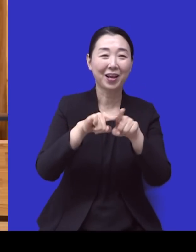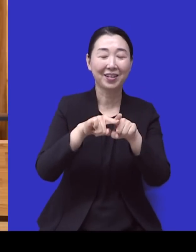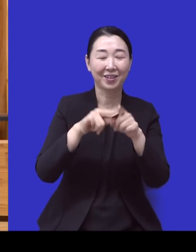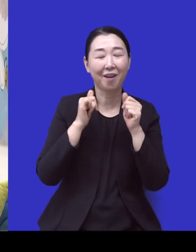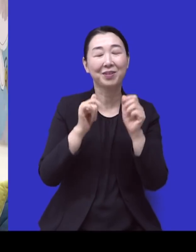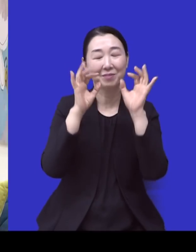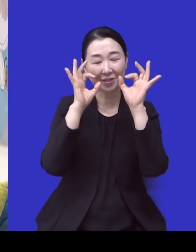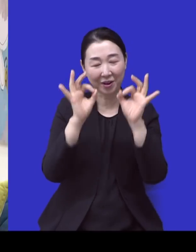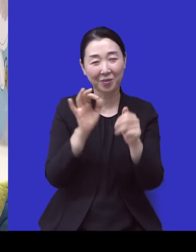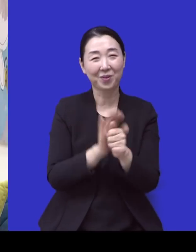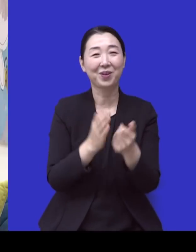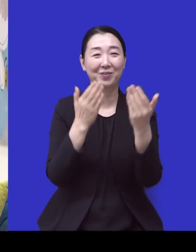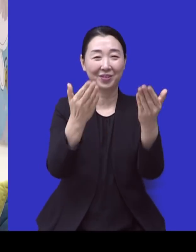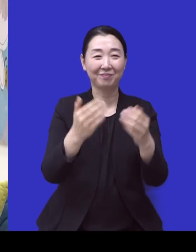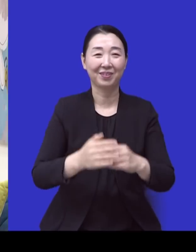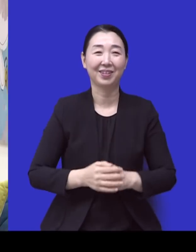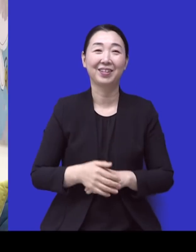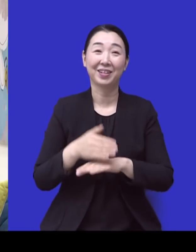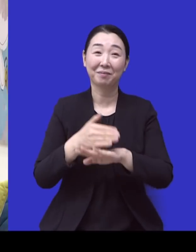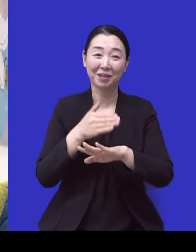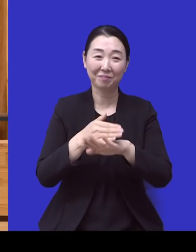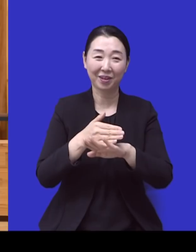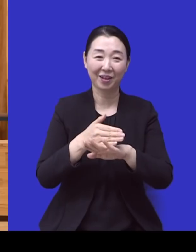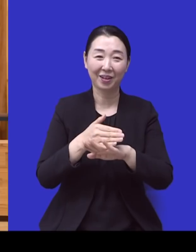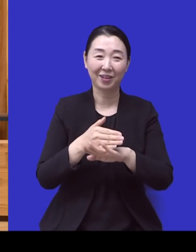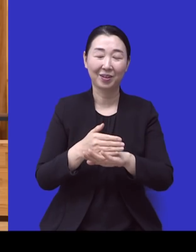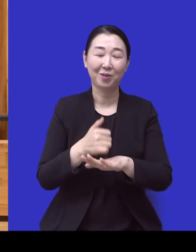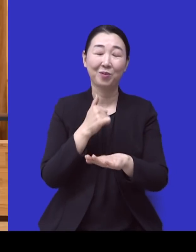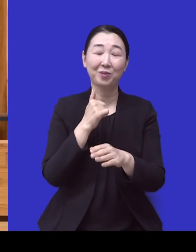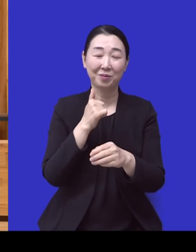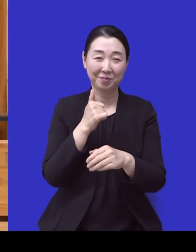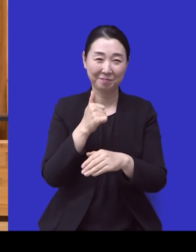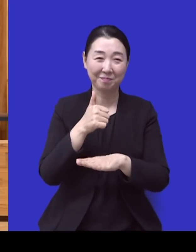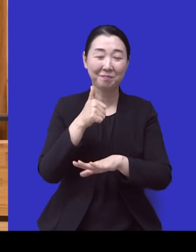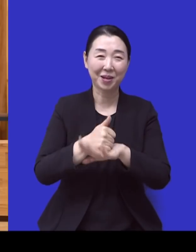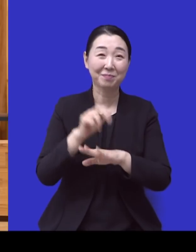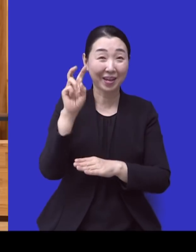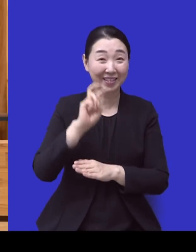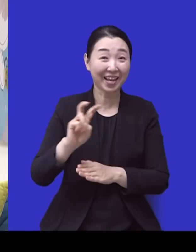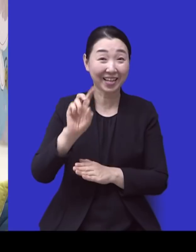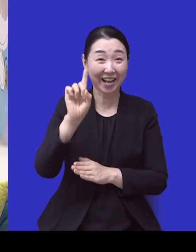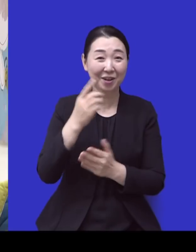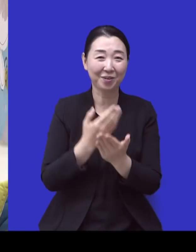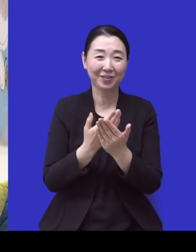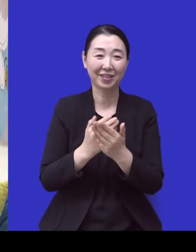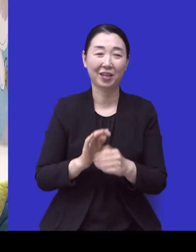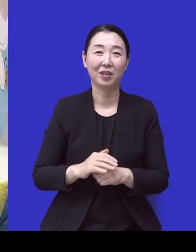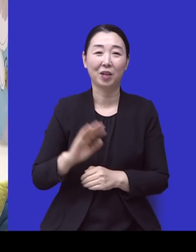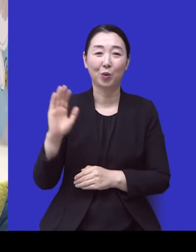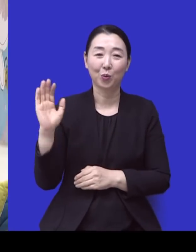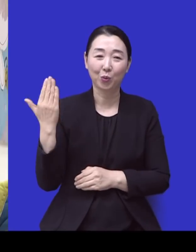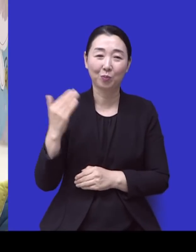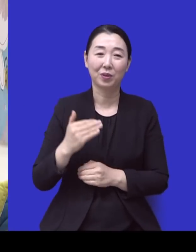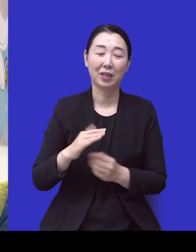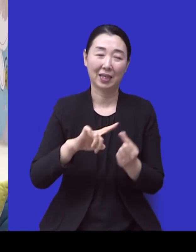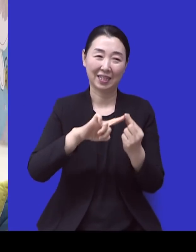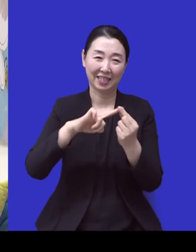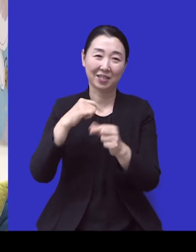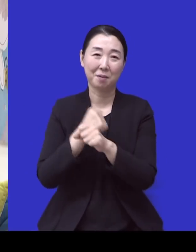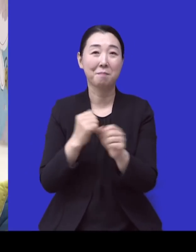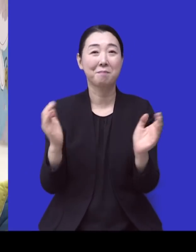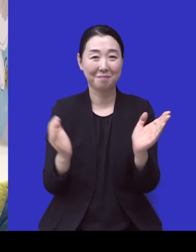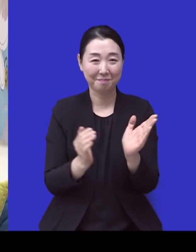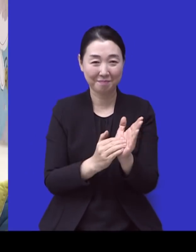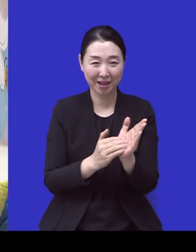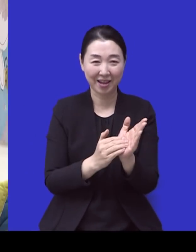또 응원하도록 하겠습니다. 감사합니다. 오늘 가시기 전에 마지막으로 또 찬양 한 곡 들었으면 좋겠는데 어떤 찬양 들을까요? 네, 제가 최근에 작사